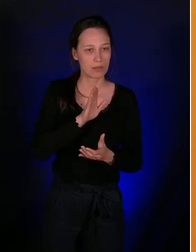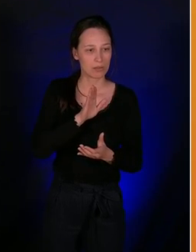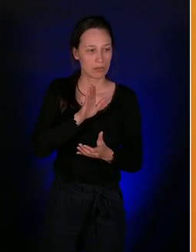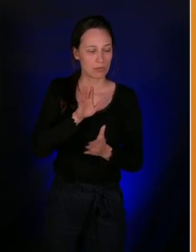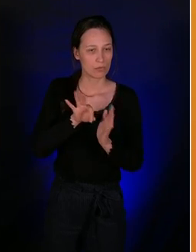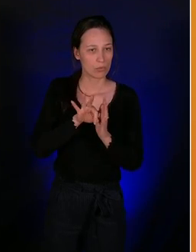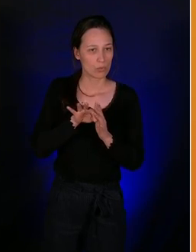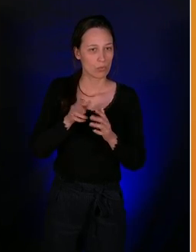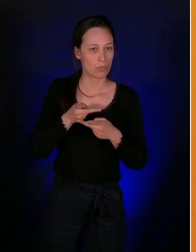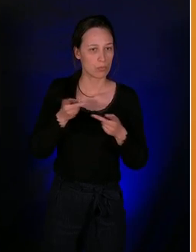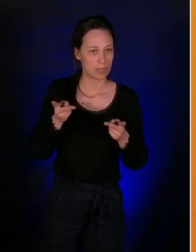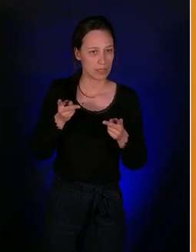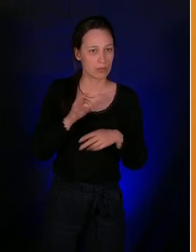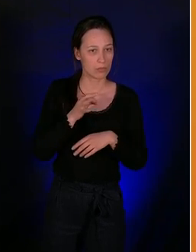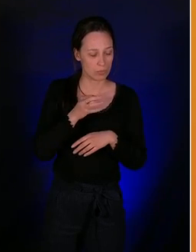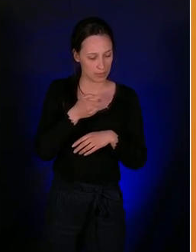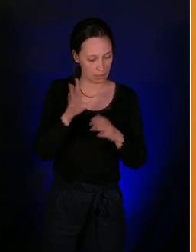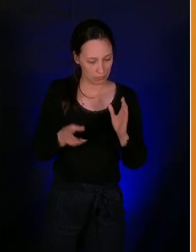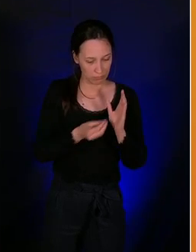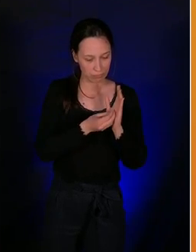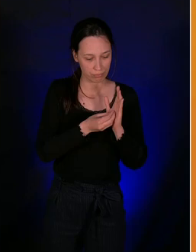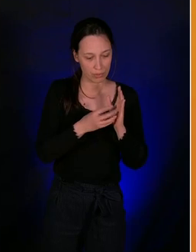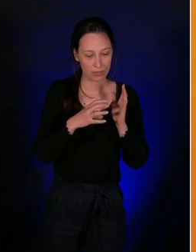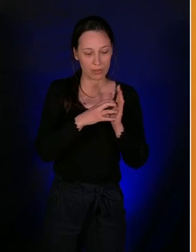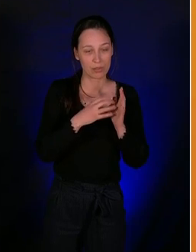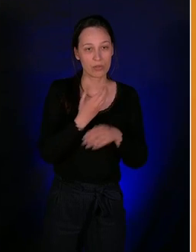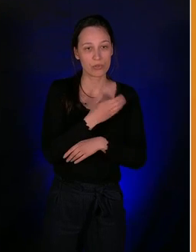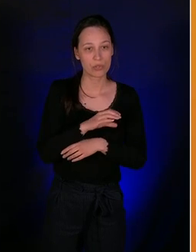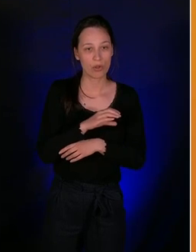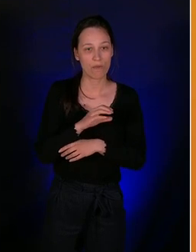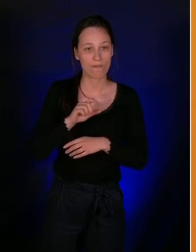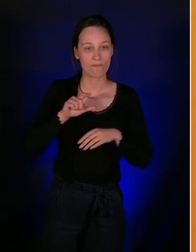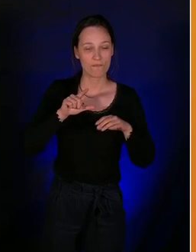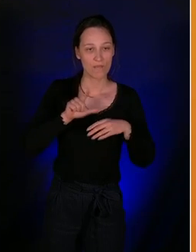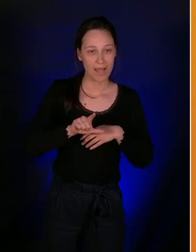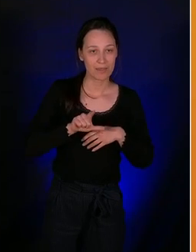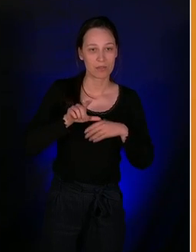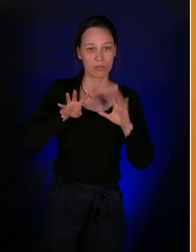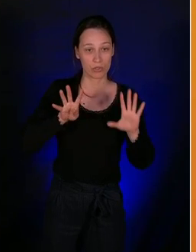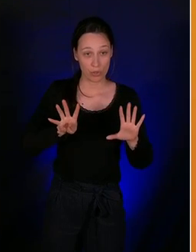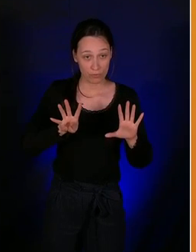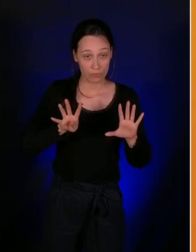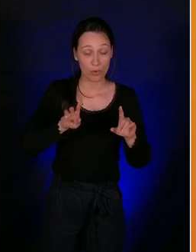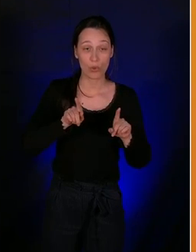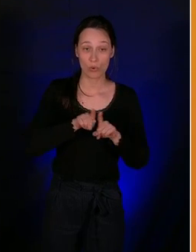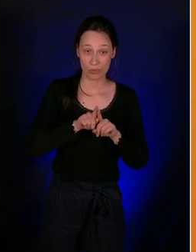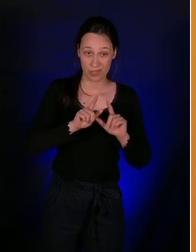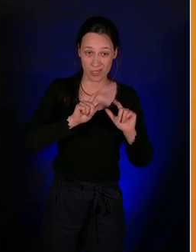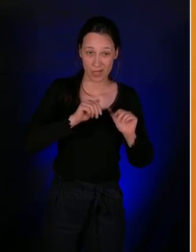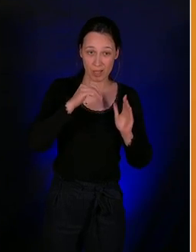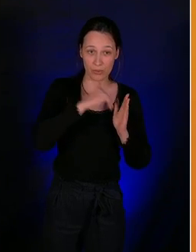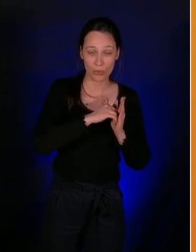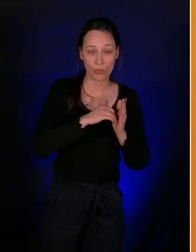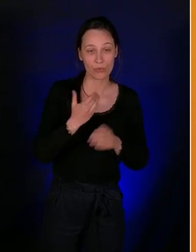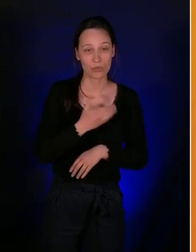a été renforcé au 129. On y fait aussi mention au 116. Et bien sûr, il a aussi mentionné